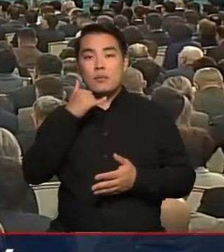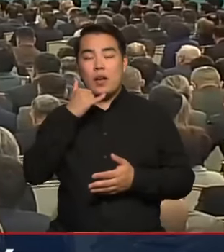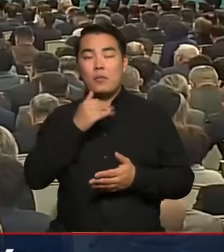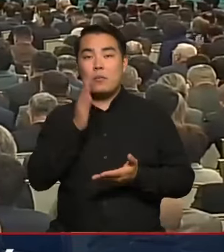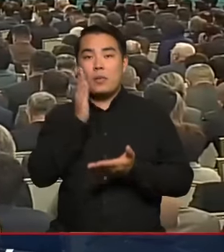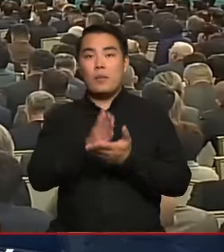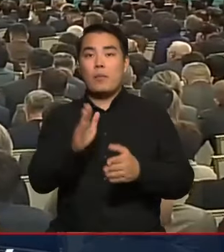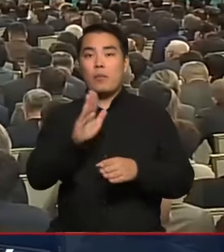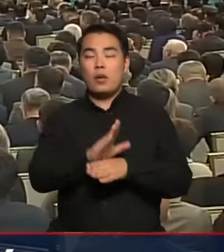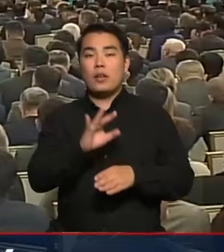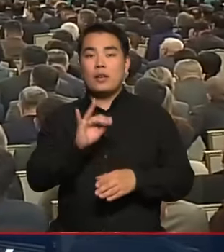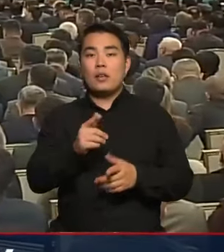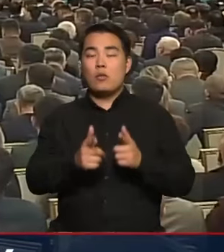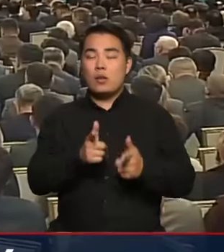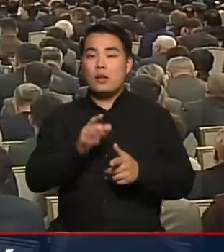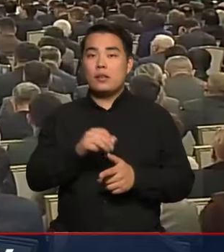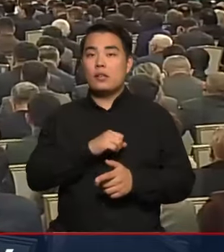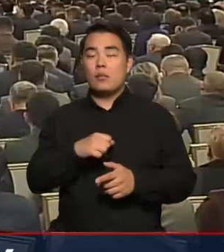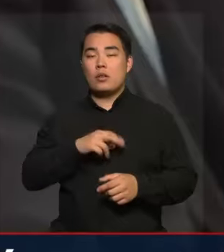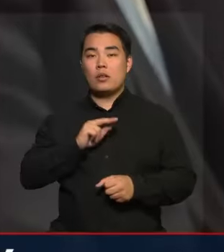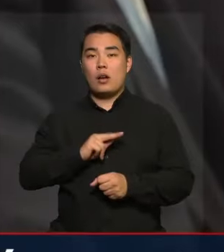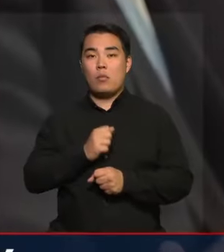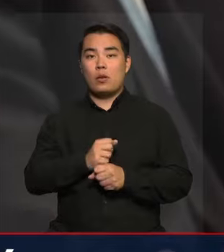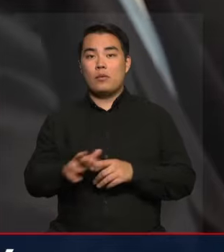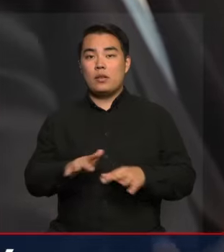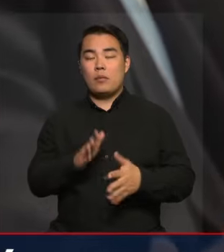беріп, сөгіс жариялап, шұғыл шара қолданамын.